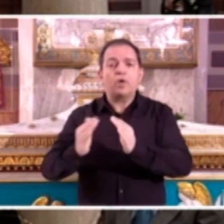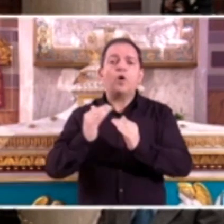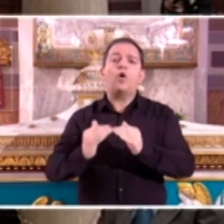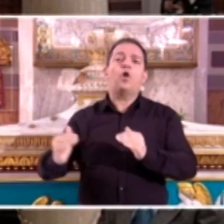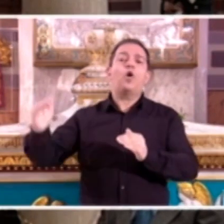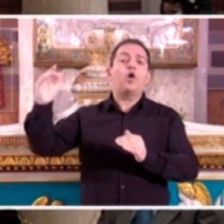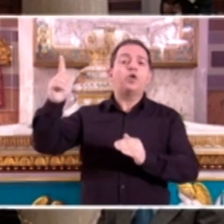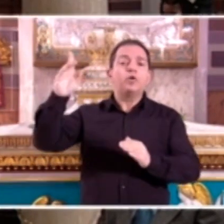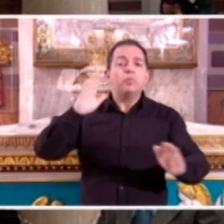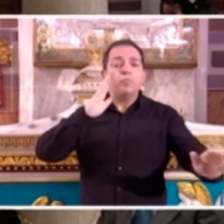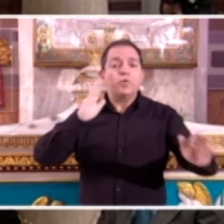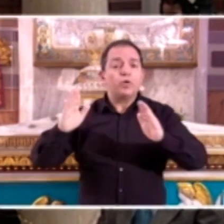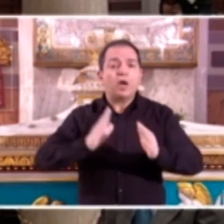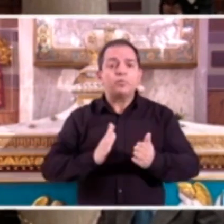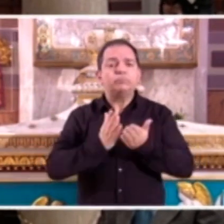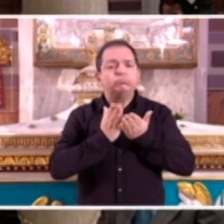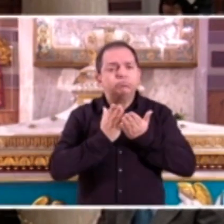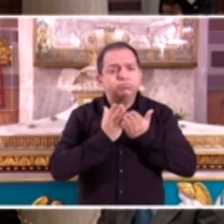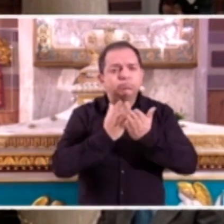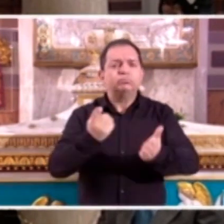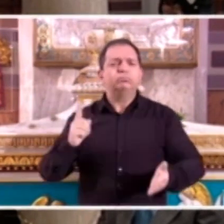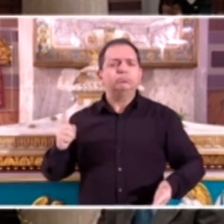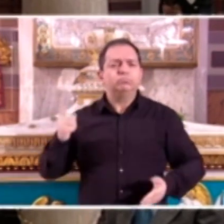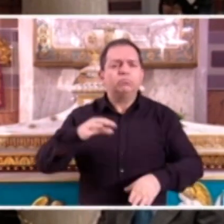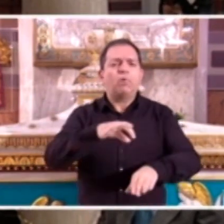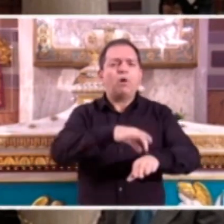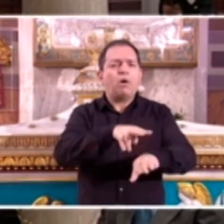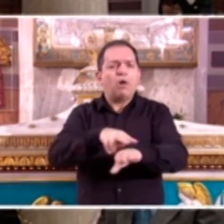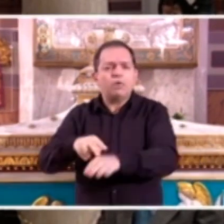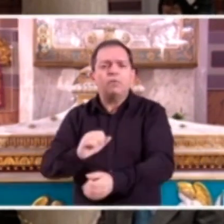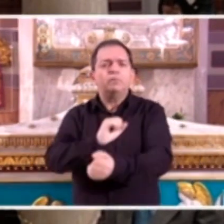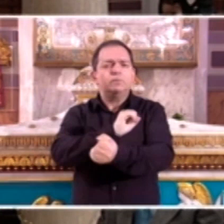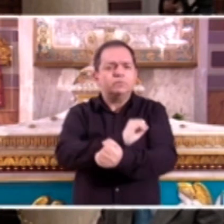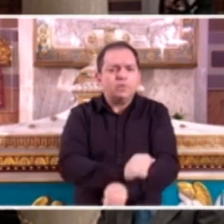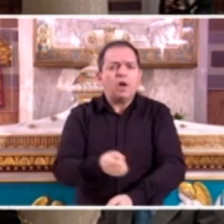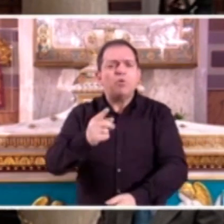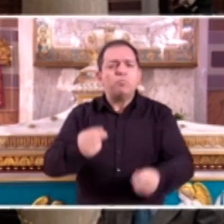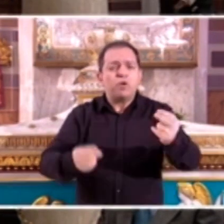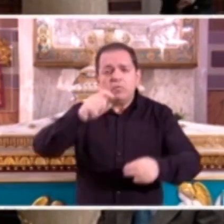Υπερπλέοντων, οδηπορούντων, νοσούντων, καμνόντων,